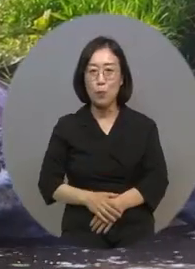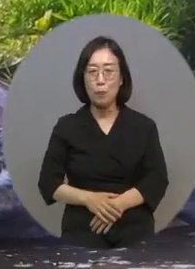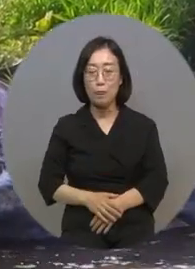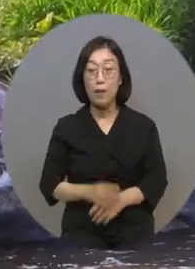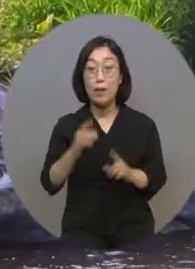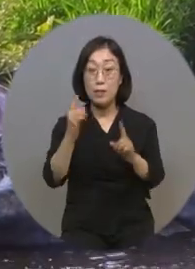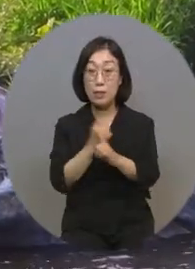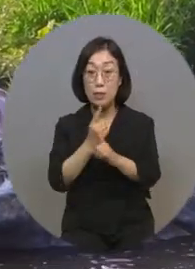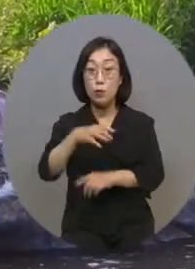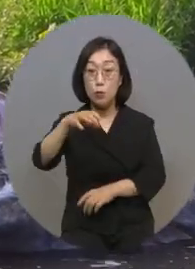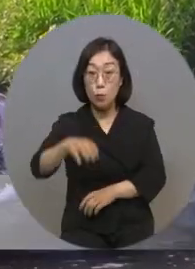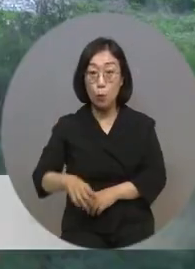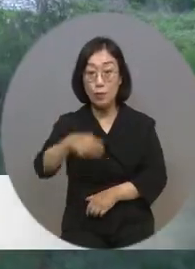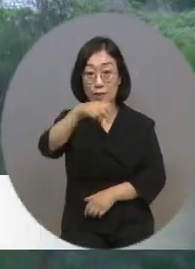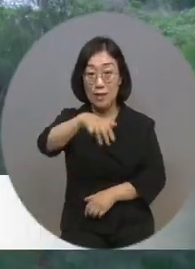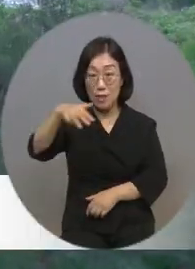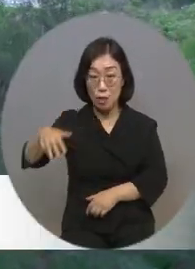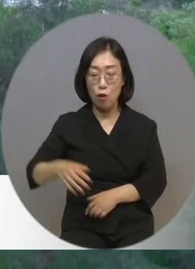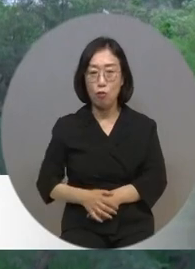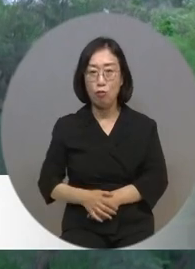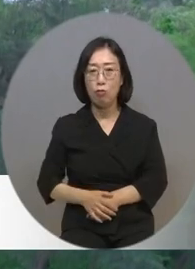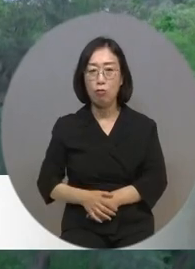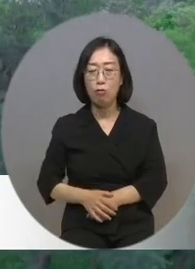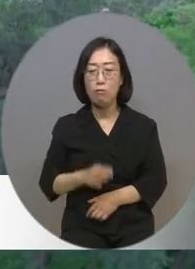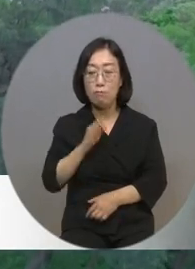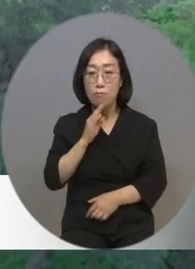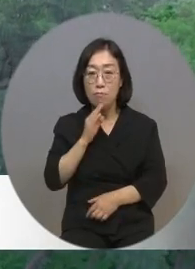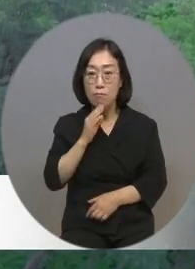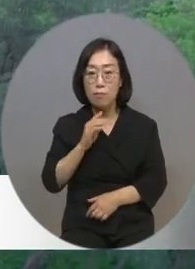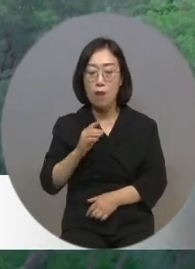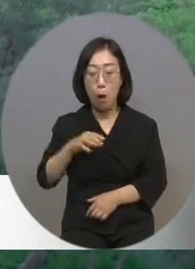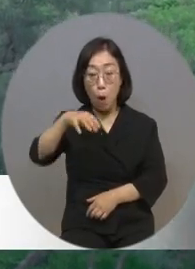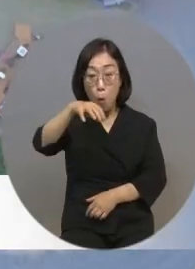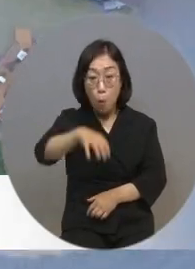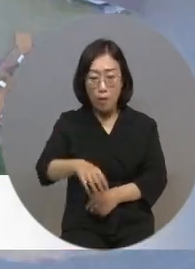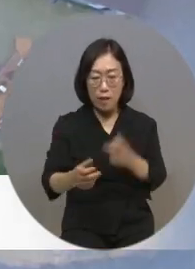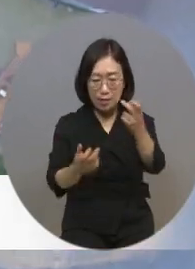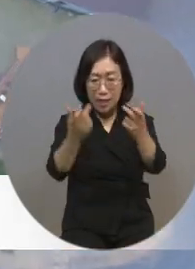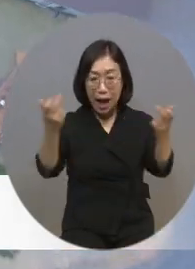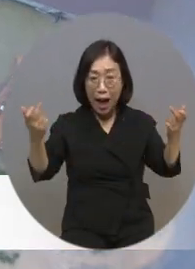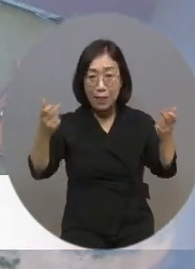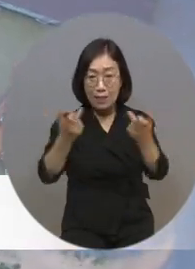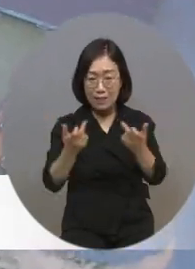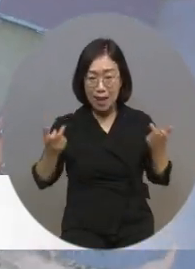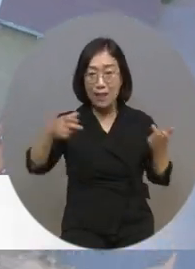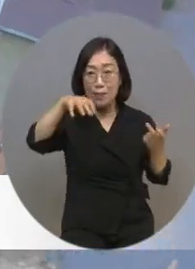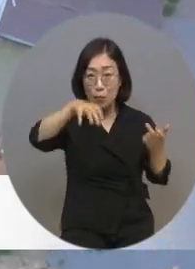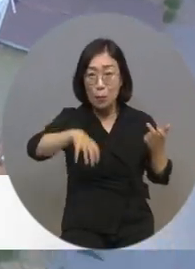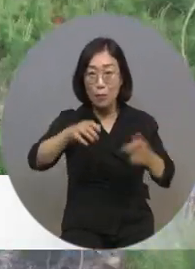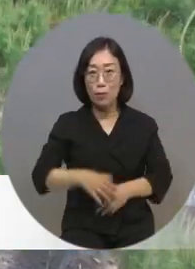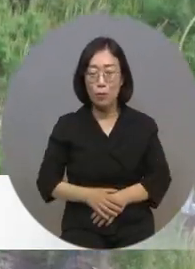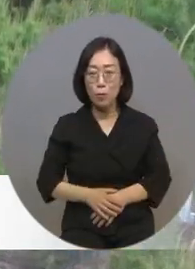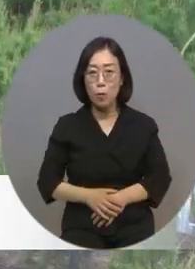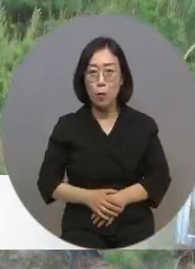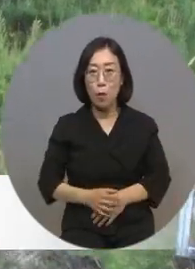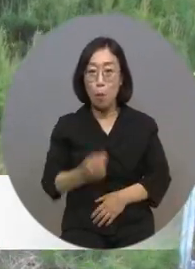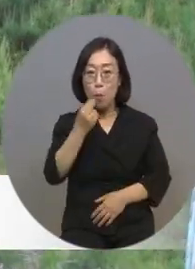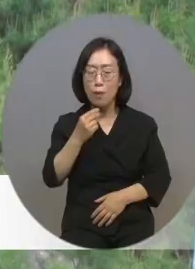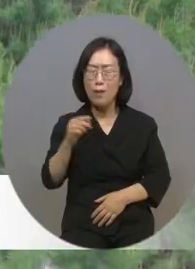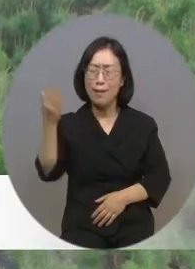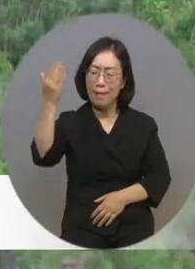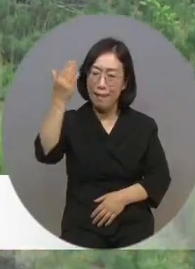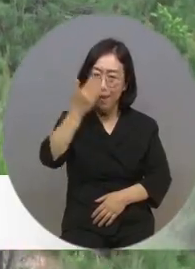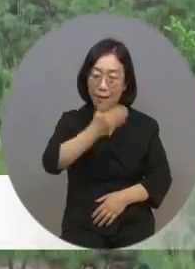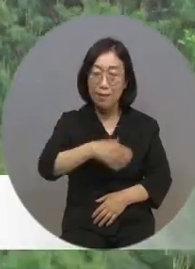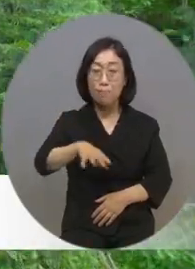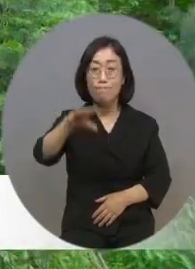자연치유도시 제천은 국내 3대 산맥 중심부에 위치한 지리적 혜택으로 산수가 청정하고 피톤치드 풍부한 공기